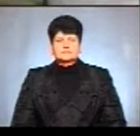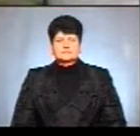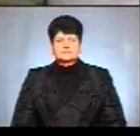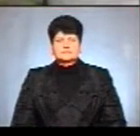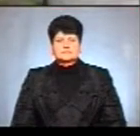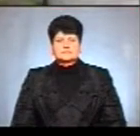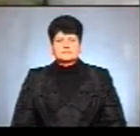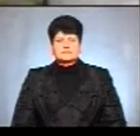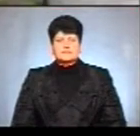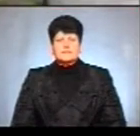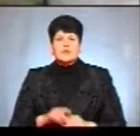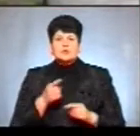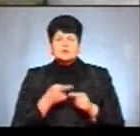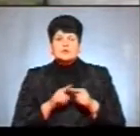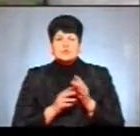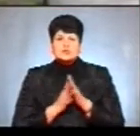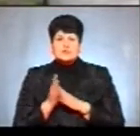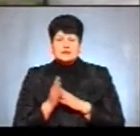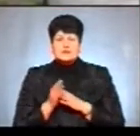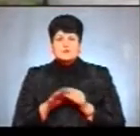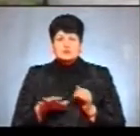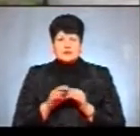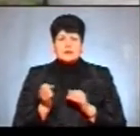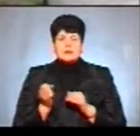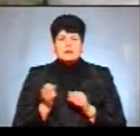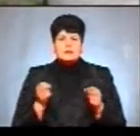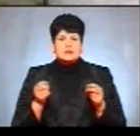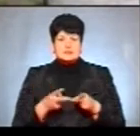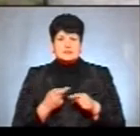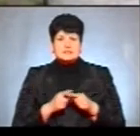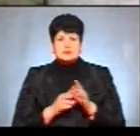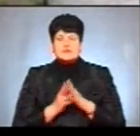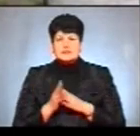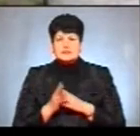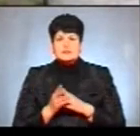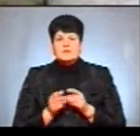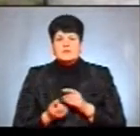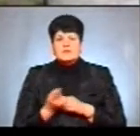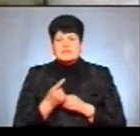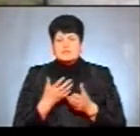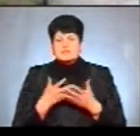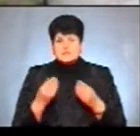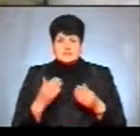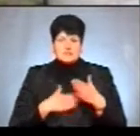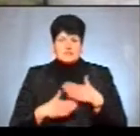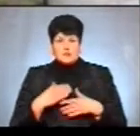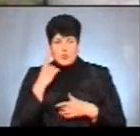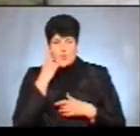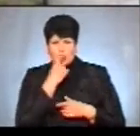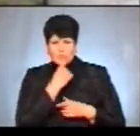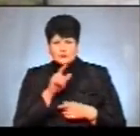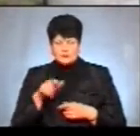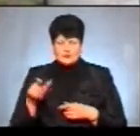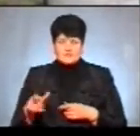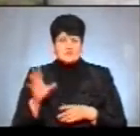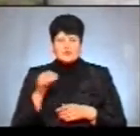Чому ці рослини в зоні ризику? Це рослини, які вперше появляються навесні і радують око людини. Все, що нам подобається,